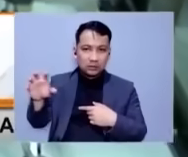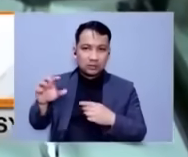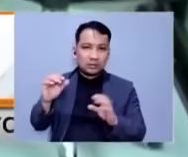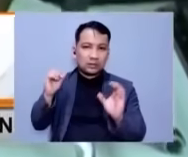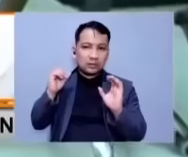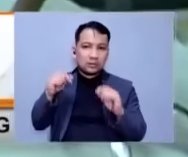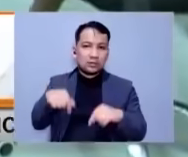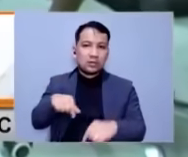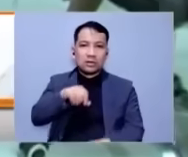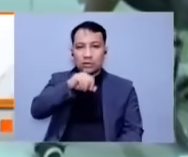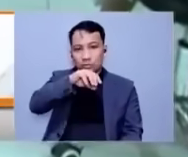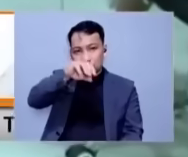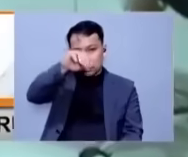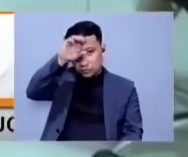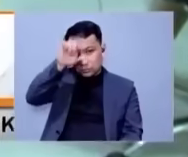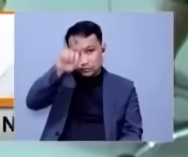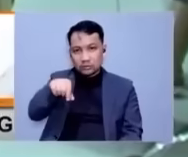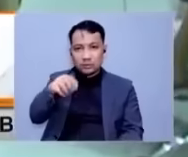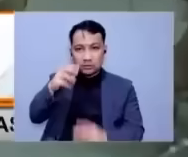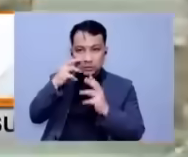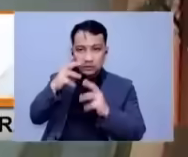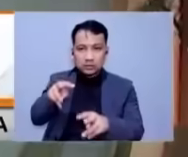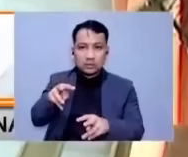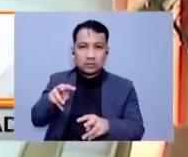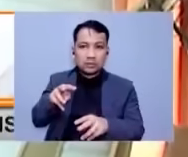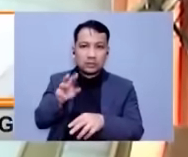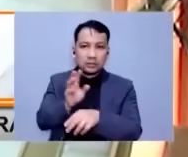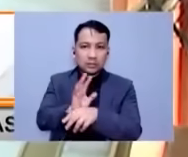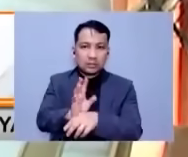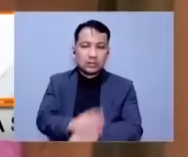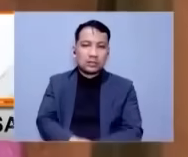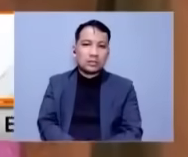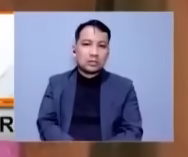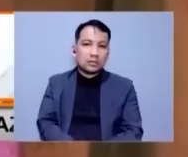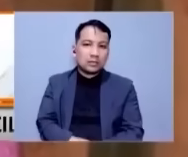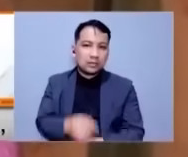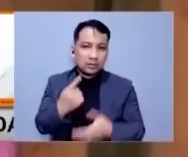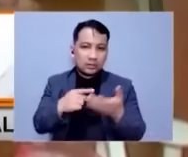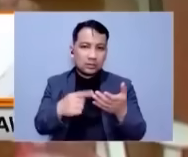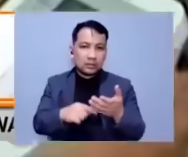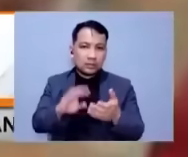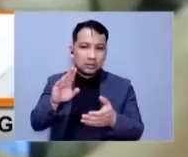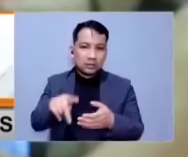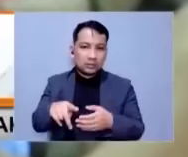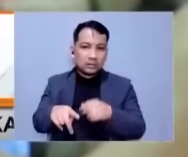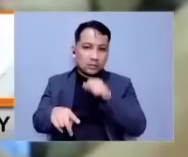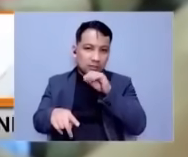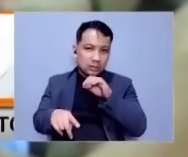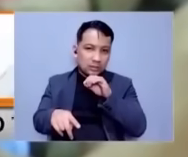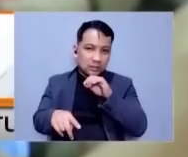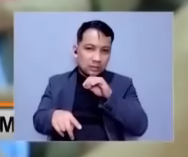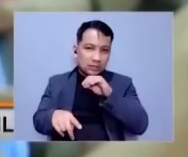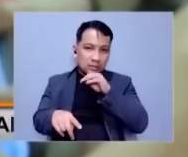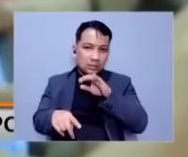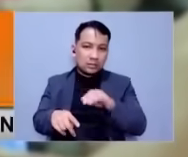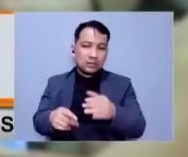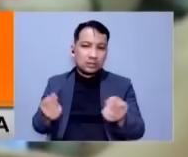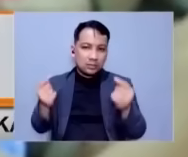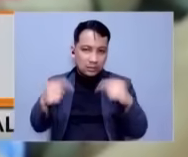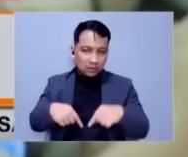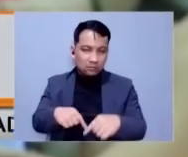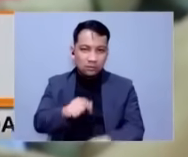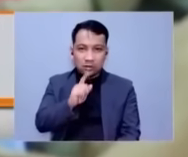Lolo at Lola habang nanunood ng pelikula. Chinecheck din nilang blood pressure ng matatanda. Ay, napakainit po kasi lalo nga kami